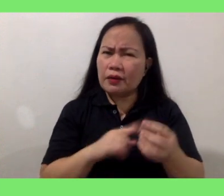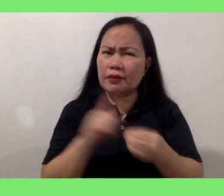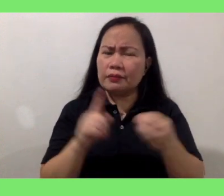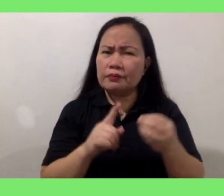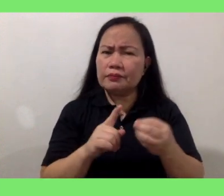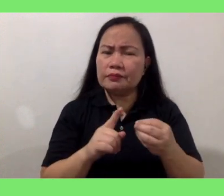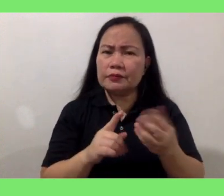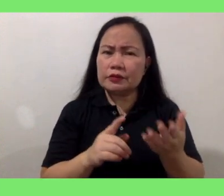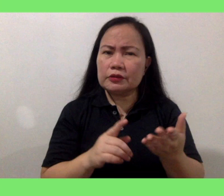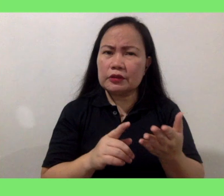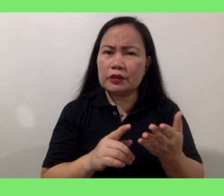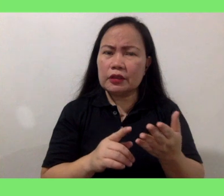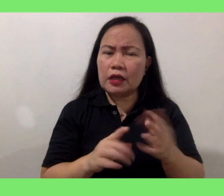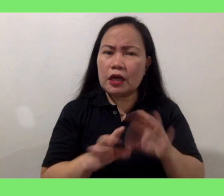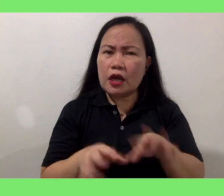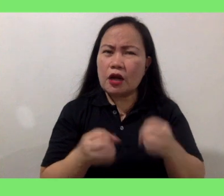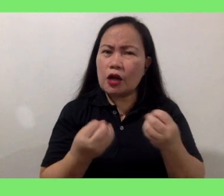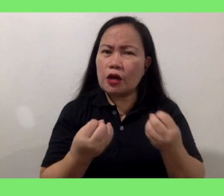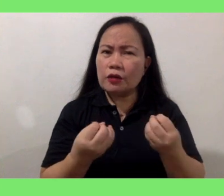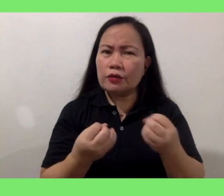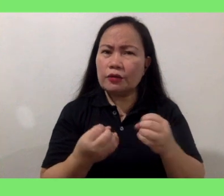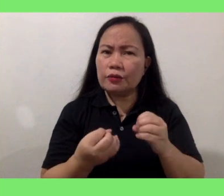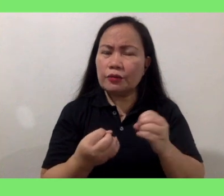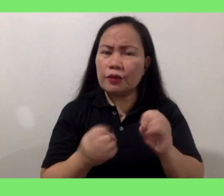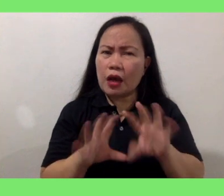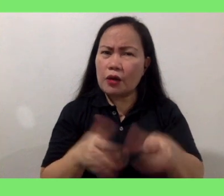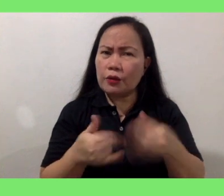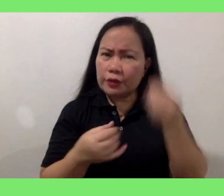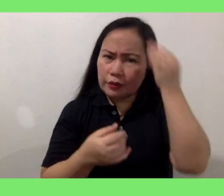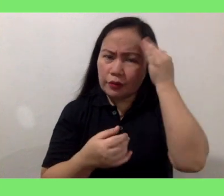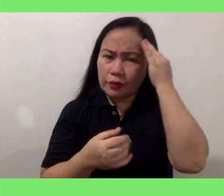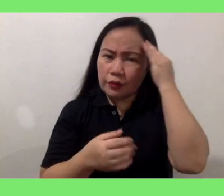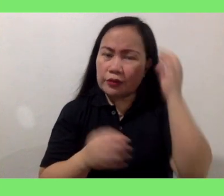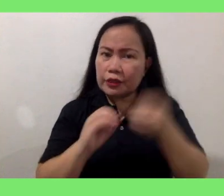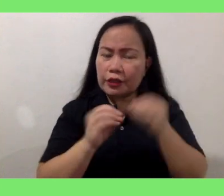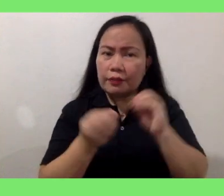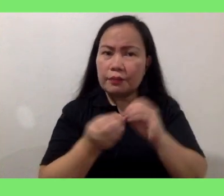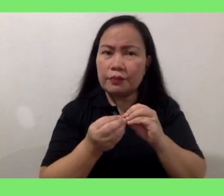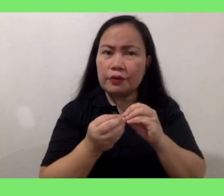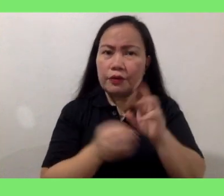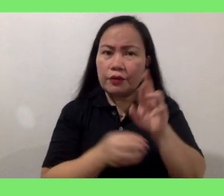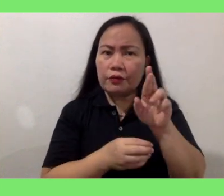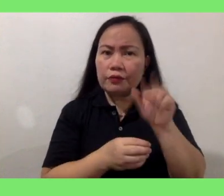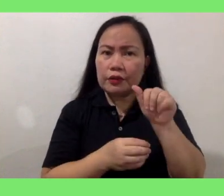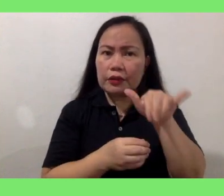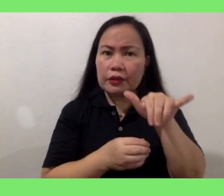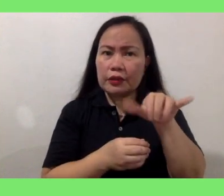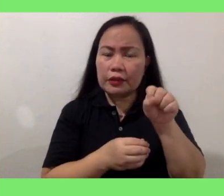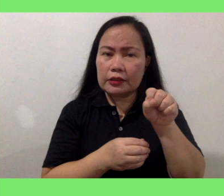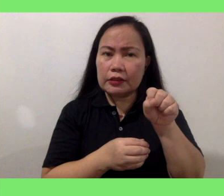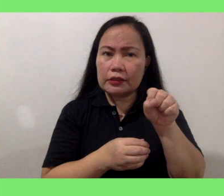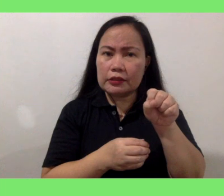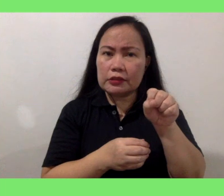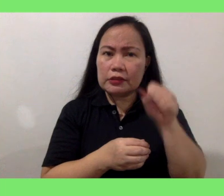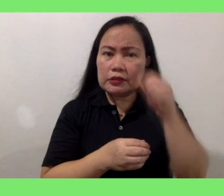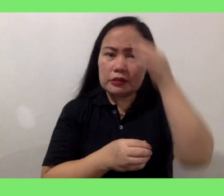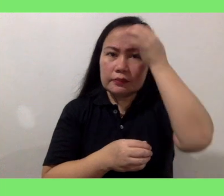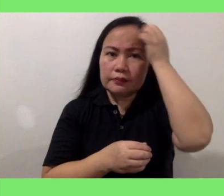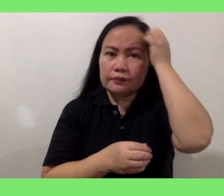Okay. Paano natin malalaman yung bilang ng rays na nasa